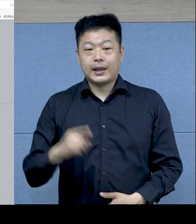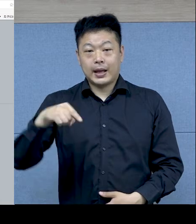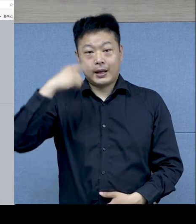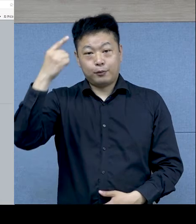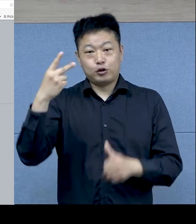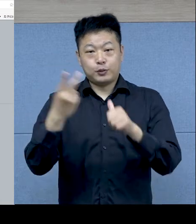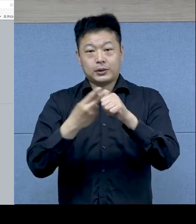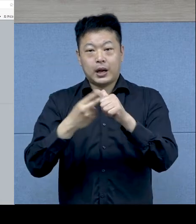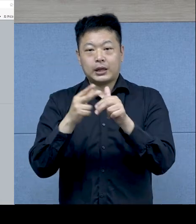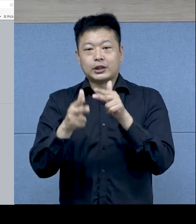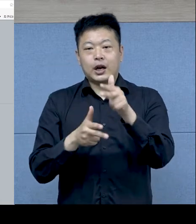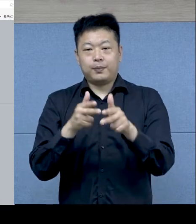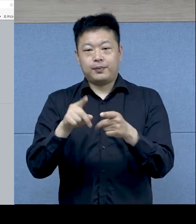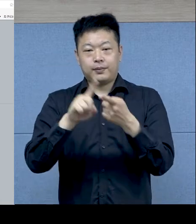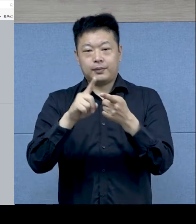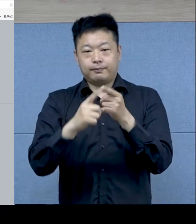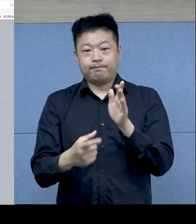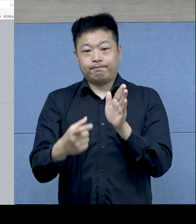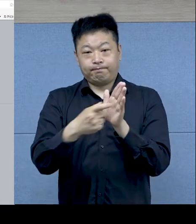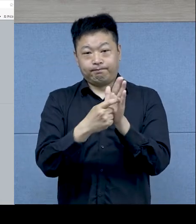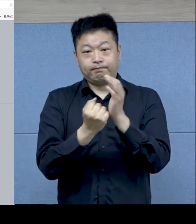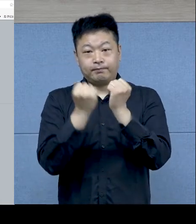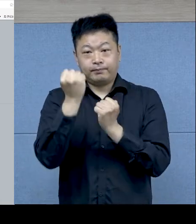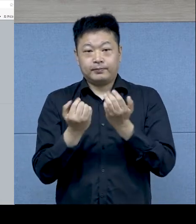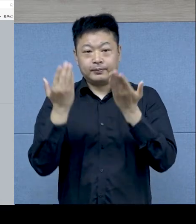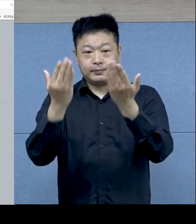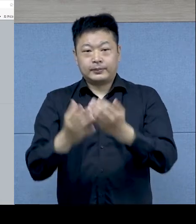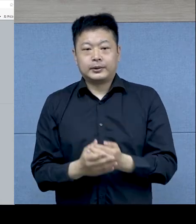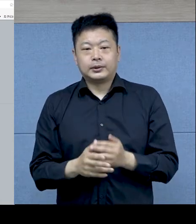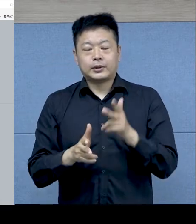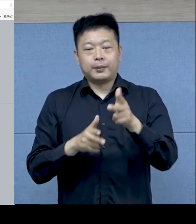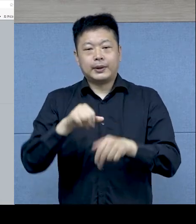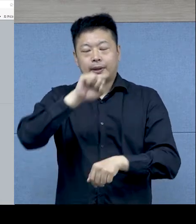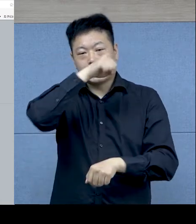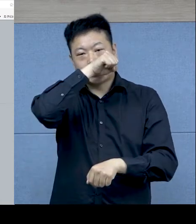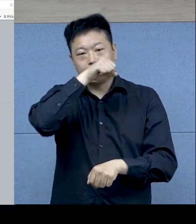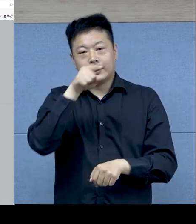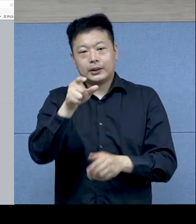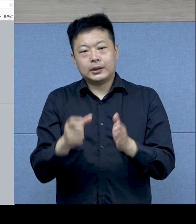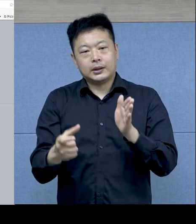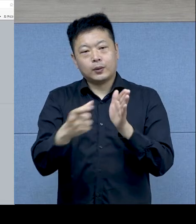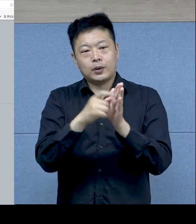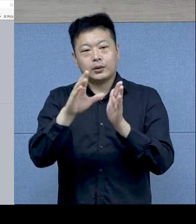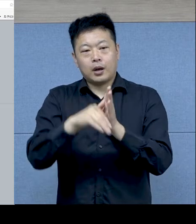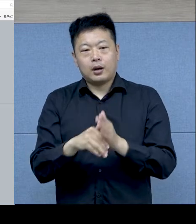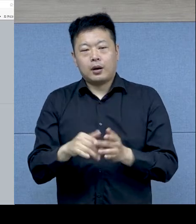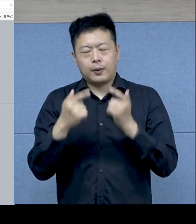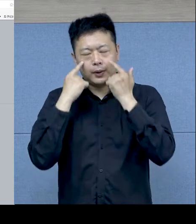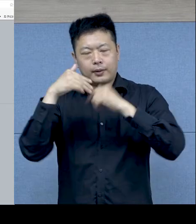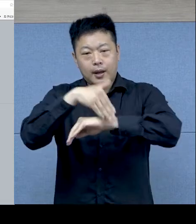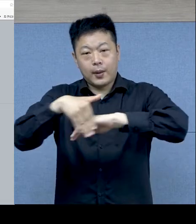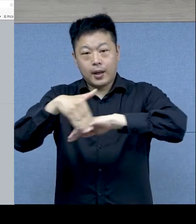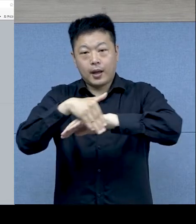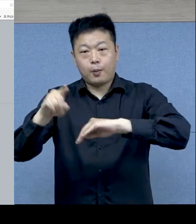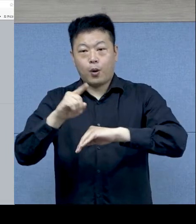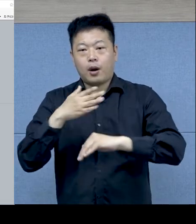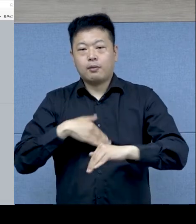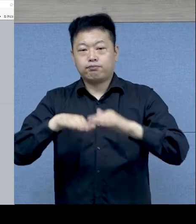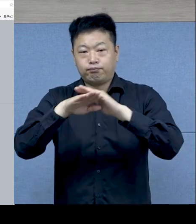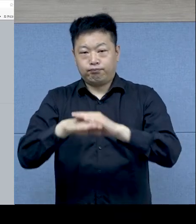다음은 이제 두 번째로 사업 예산을 등록하실 건데요. 사업 예산을 등록하기 위해서는 확정되신 계획서를